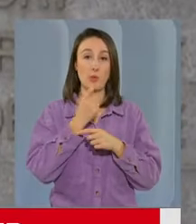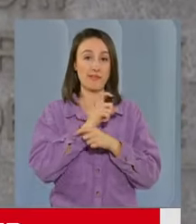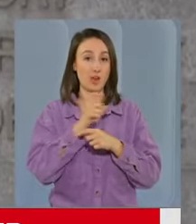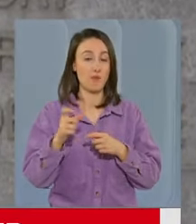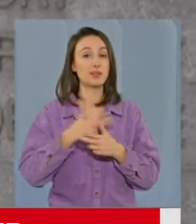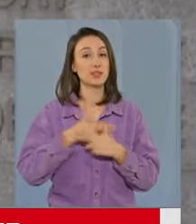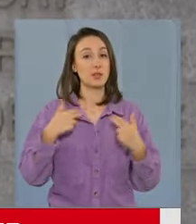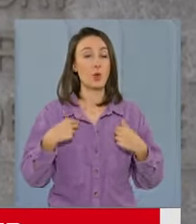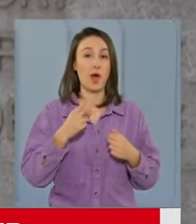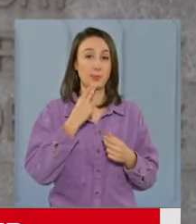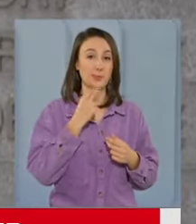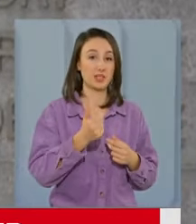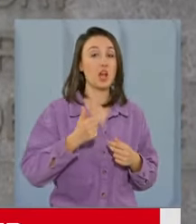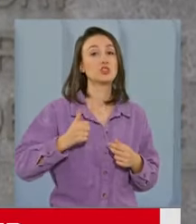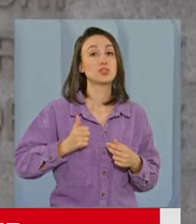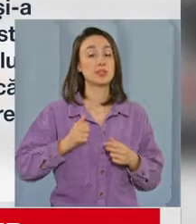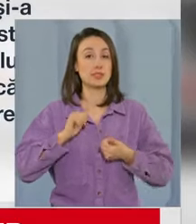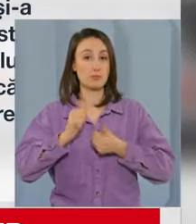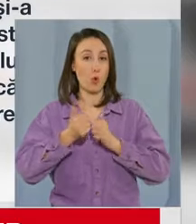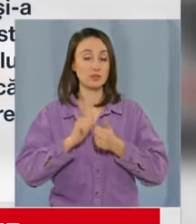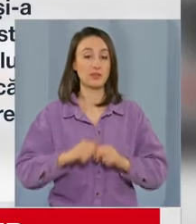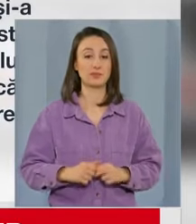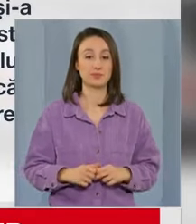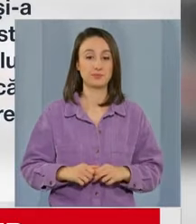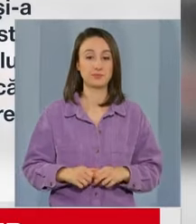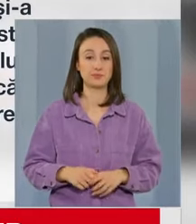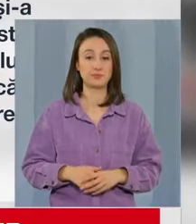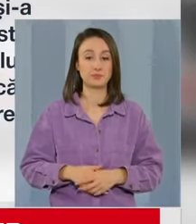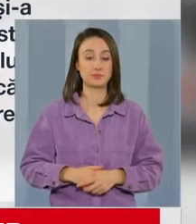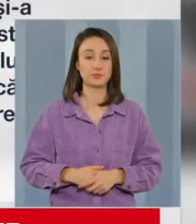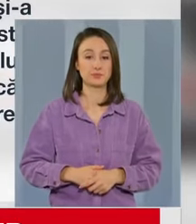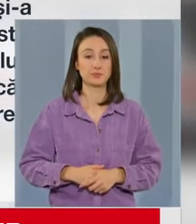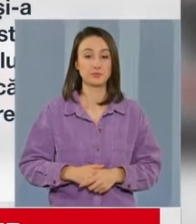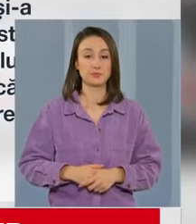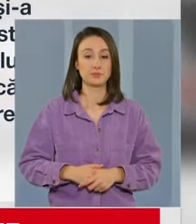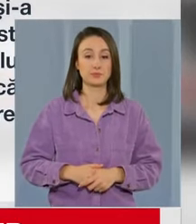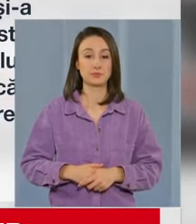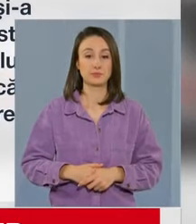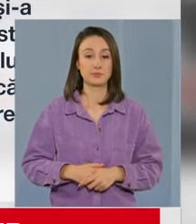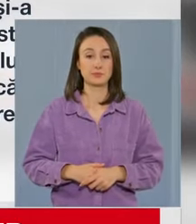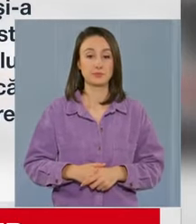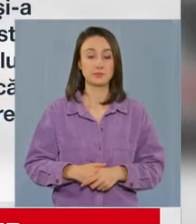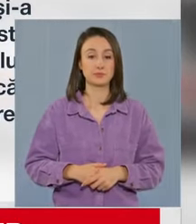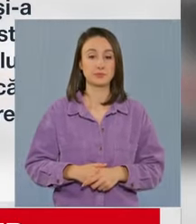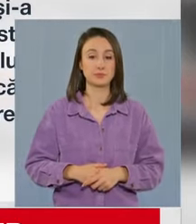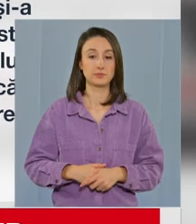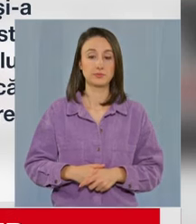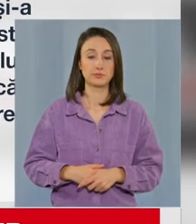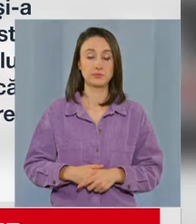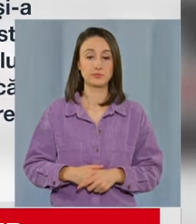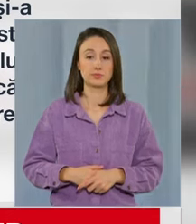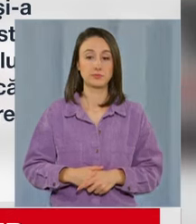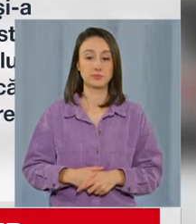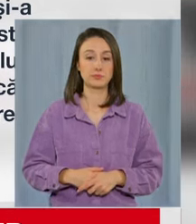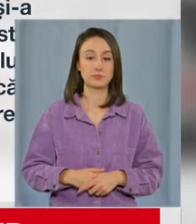la Tribunalul de Arbitraj Sportiv de la Lausanne. Sunt extrem de bucuroasă de această veste. Mă bucur nespus că a reușit și și-a